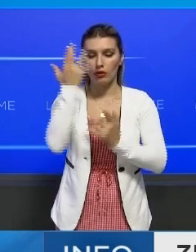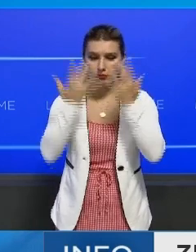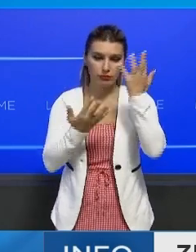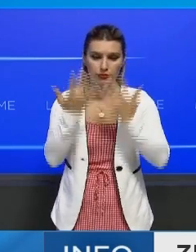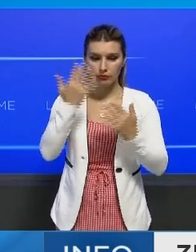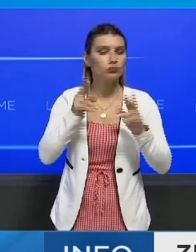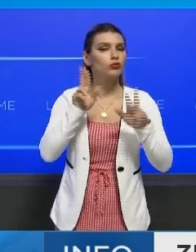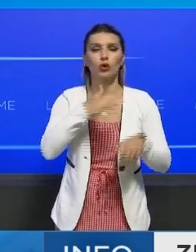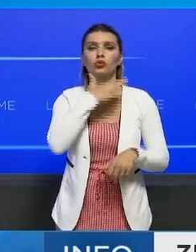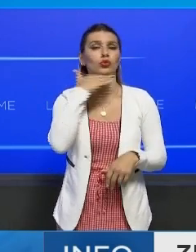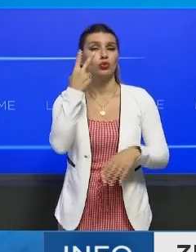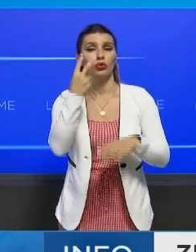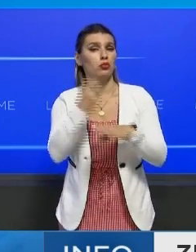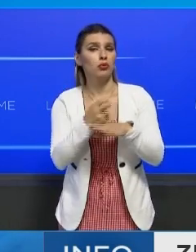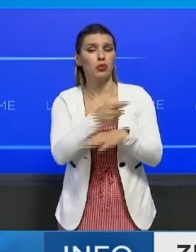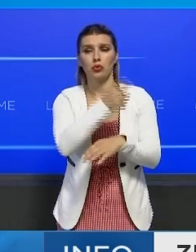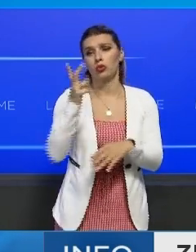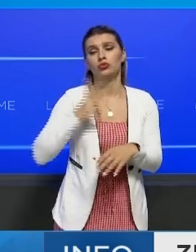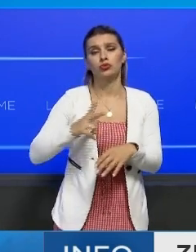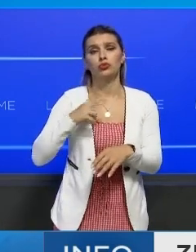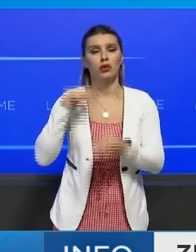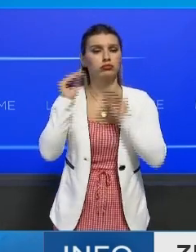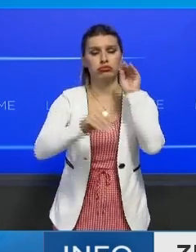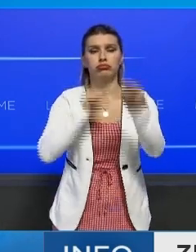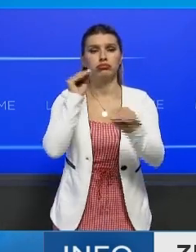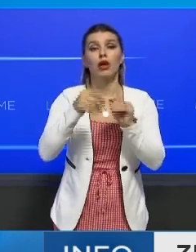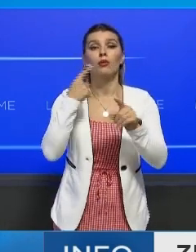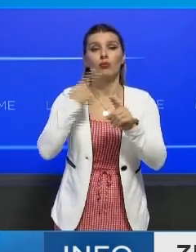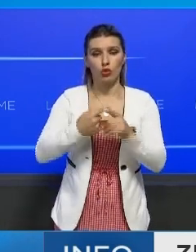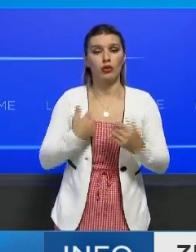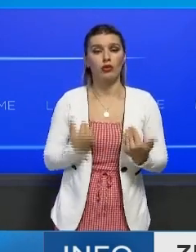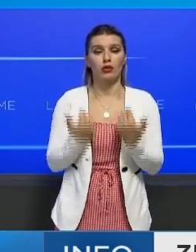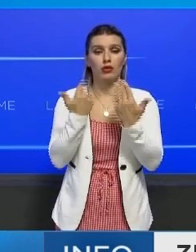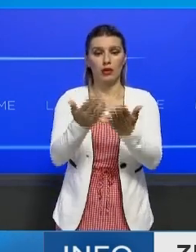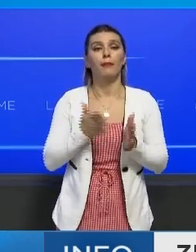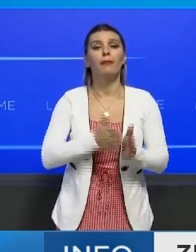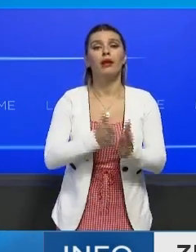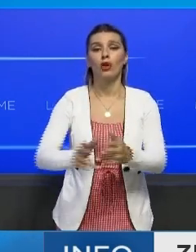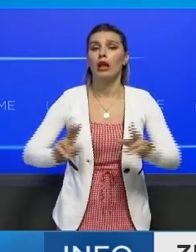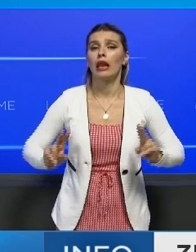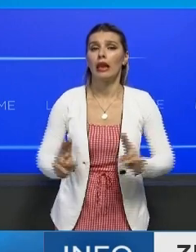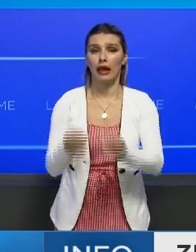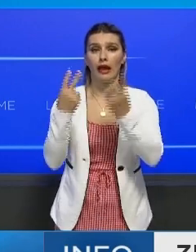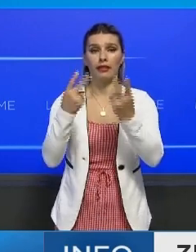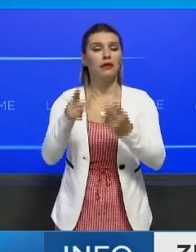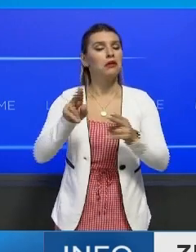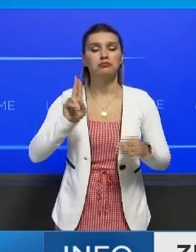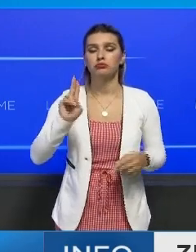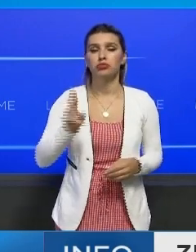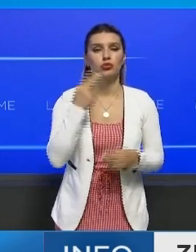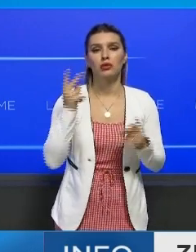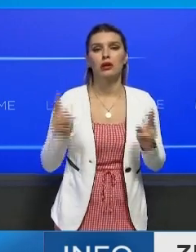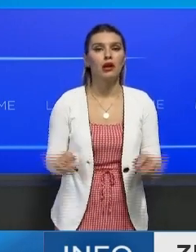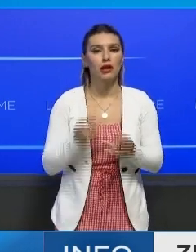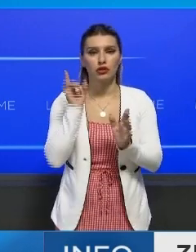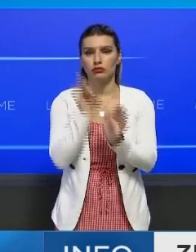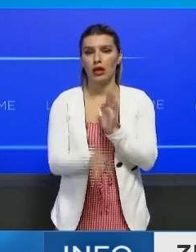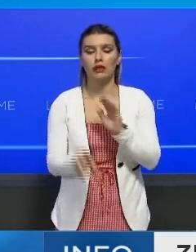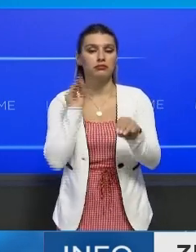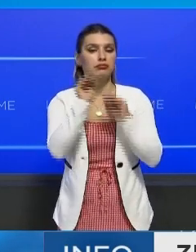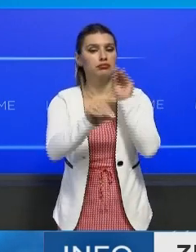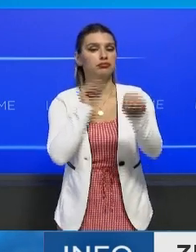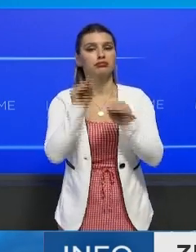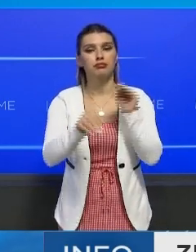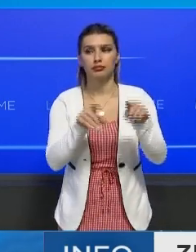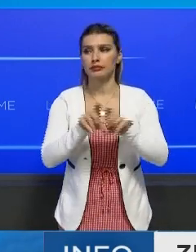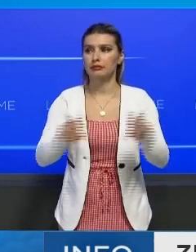që është i mjaftueshëm, duke marrë parasysh edhe lehtësira të cilat janë ofruar, është i mjaftueshëm për qytetarët që t'i